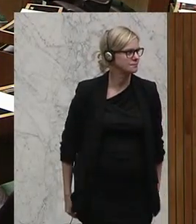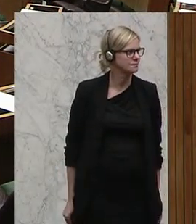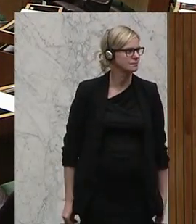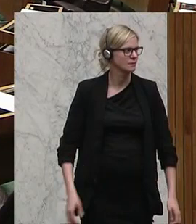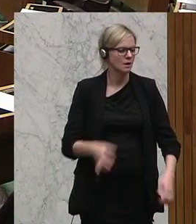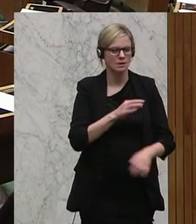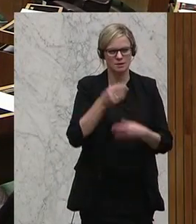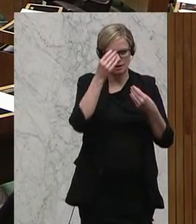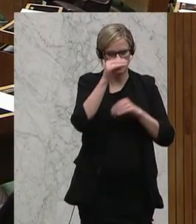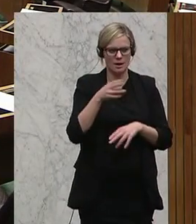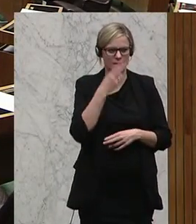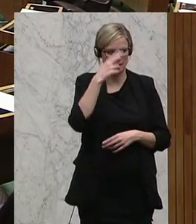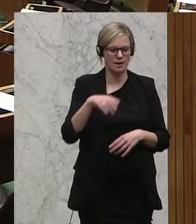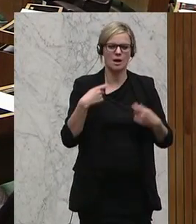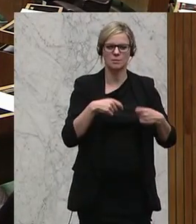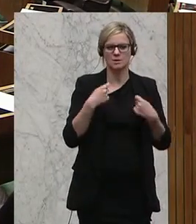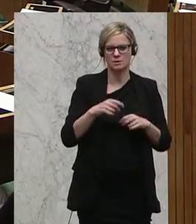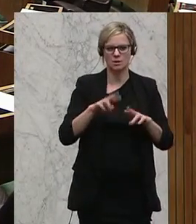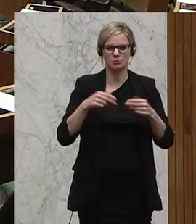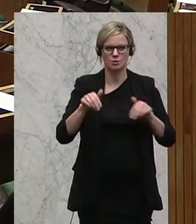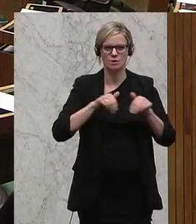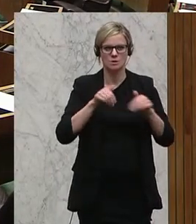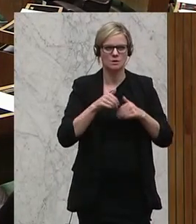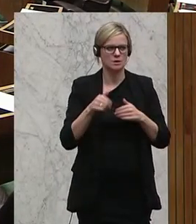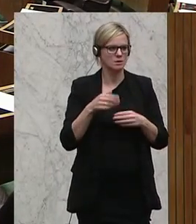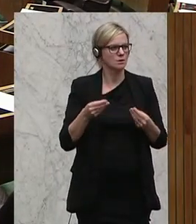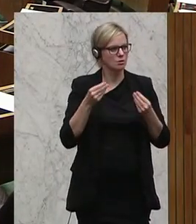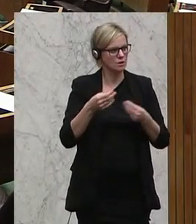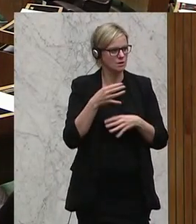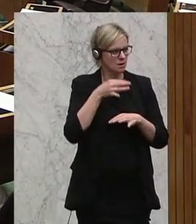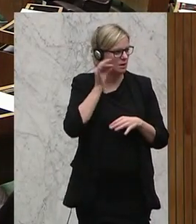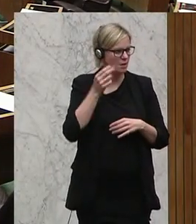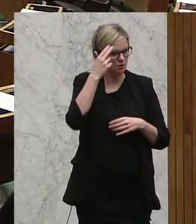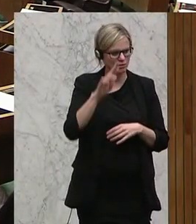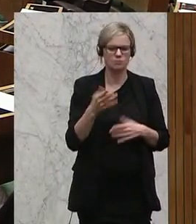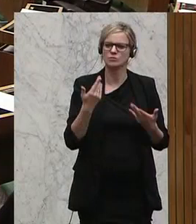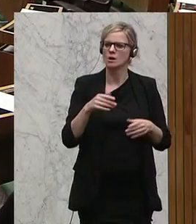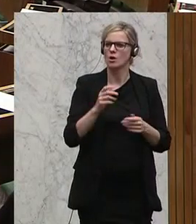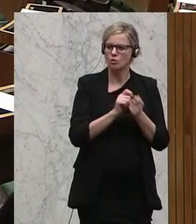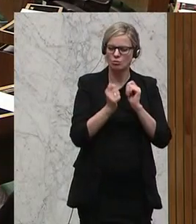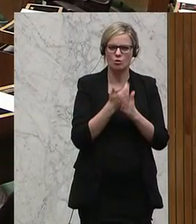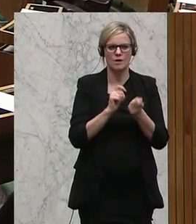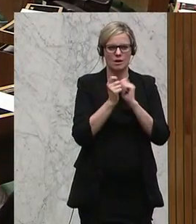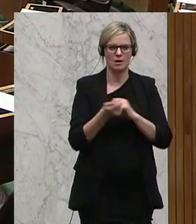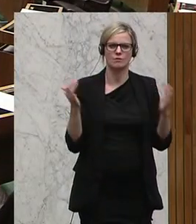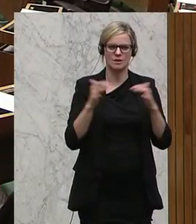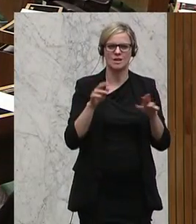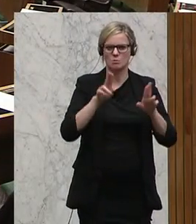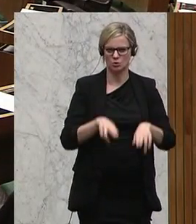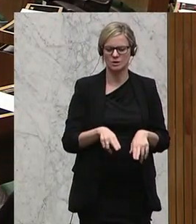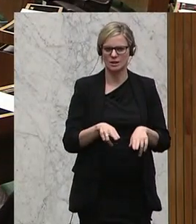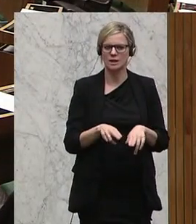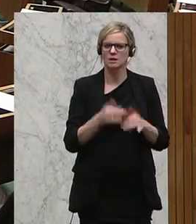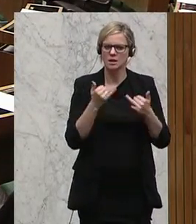Sehr geehrter Herr Präsident, Herr Bundesminister, geschätzte Damen und Herren, mit der vorliegenden Novellierung und Adaptierung des Versammlungsrechts machen wir